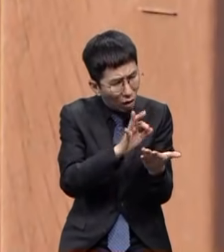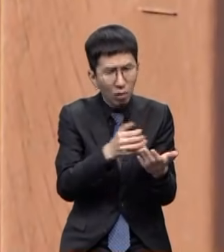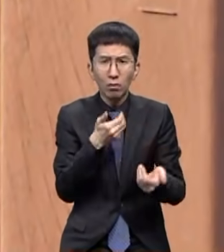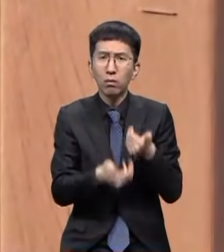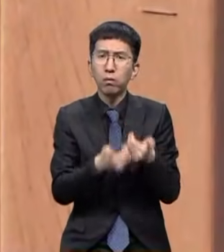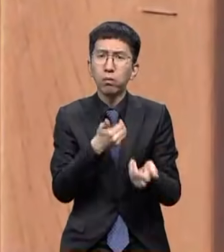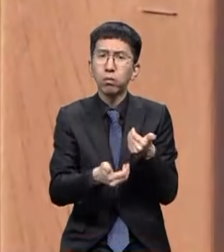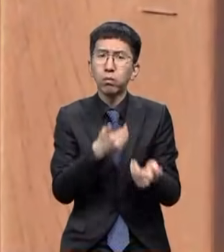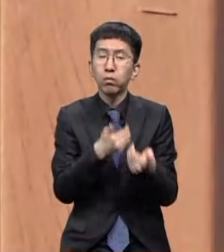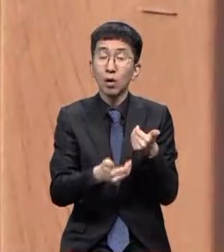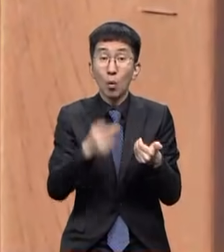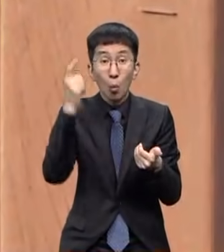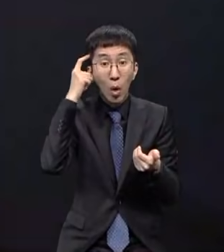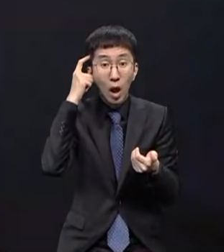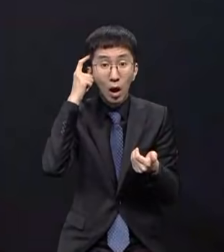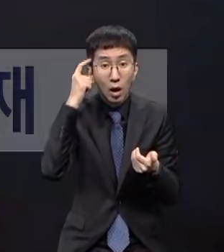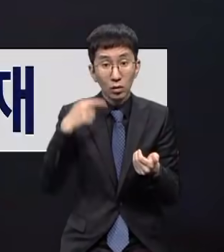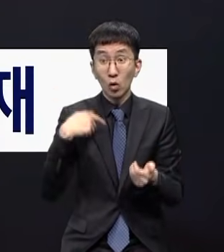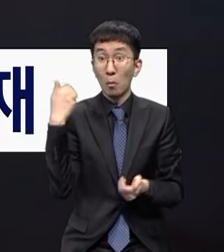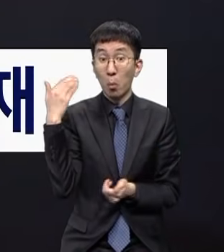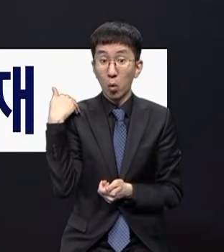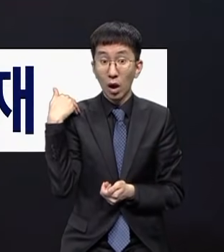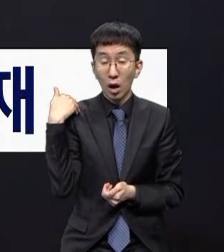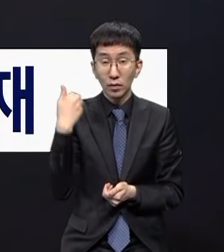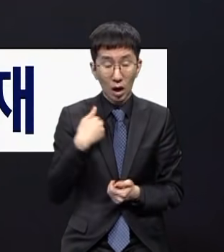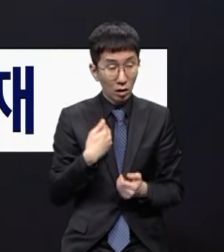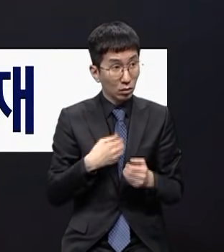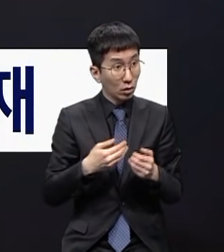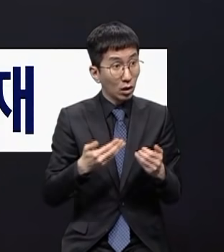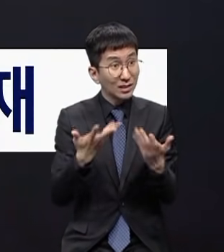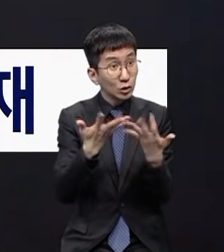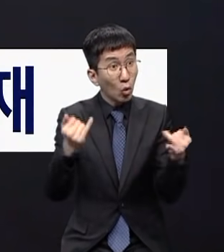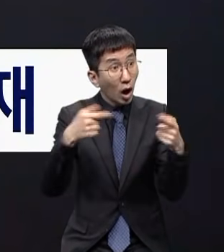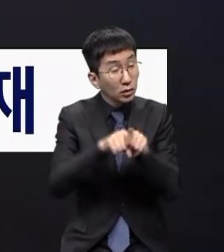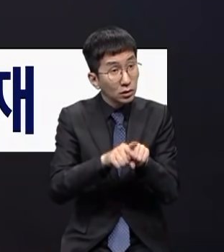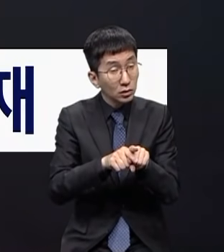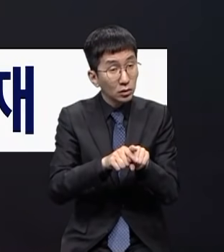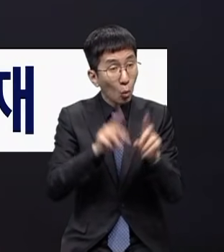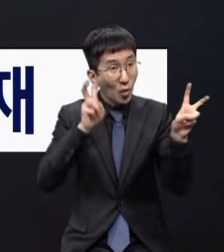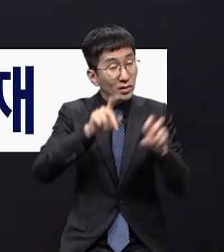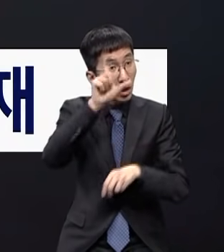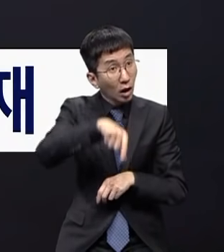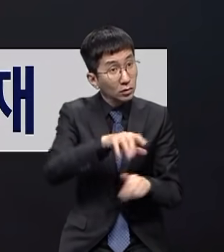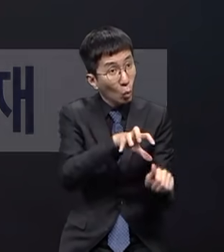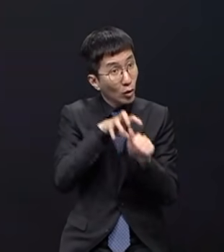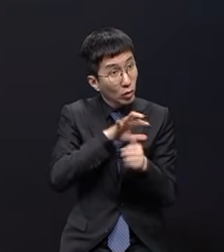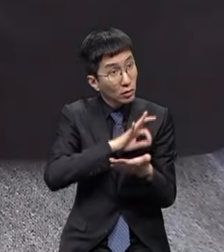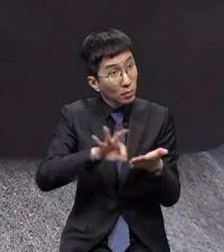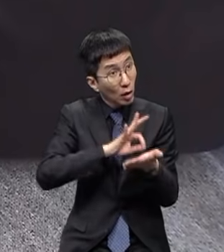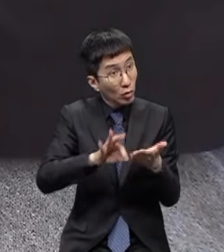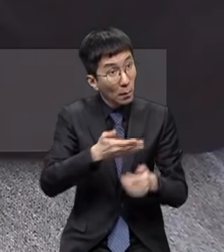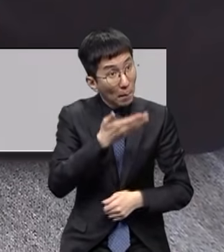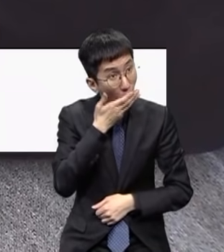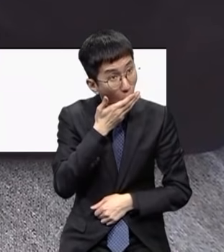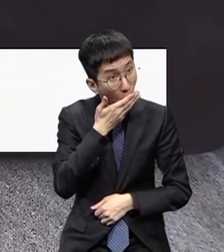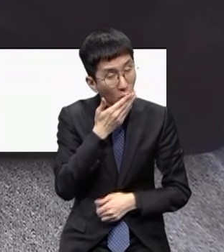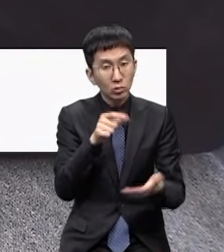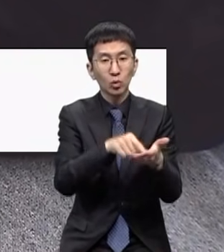발견했습니다. 본인도 모르는 새 자신이 동료와 법인카드로 식사한 걸로 돼 있었던 겁니다. 아,